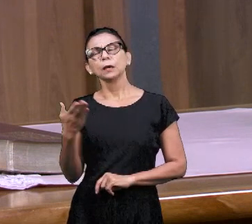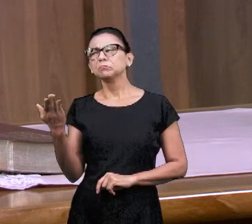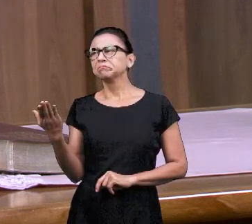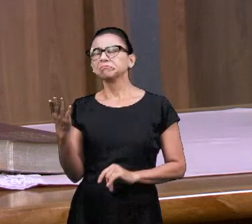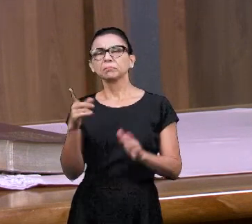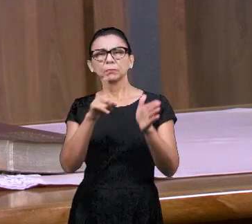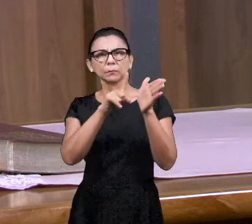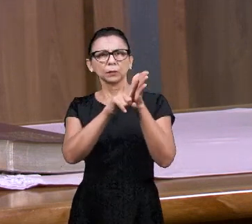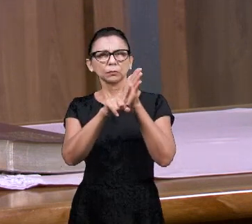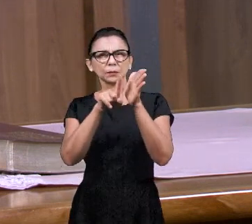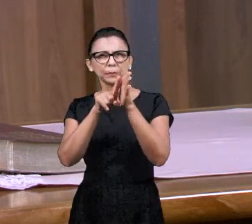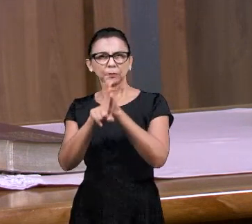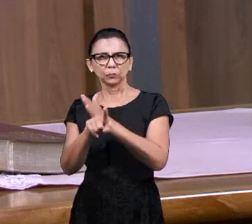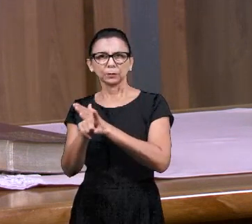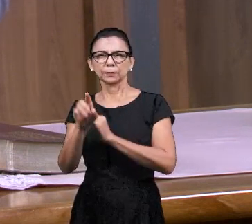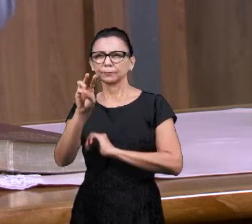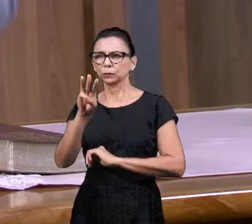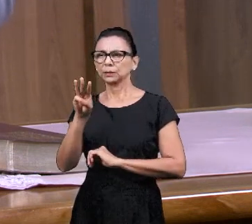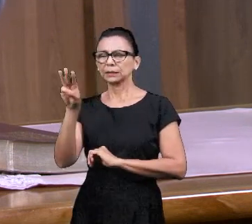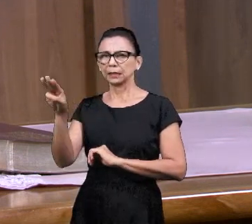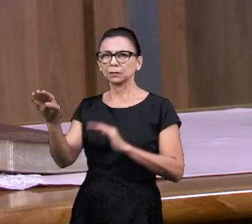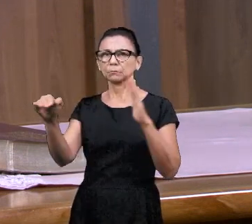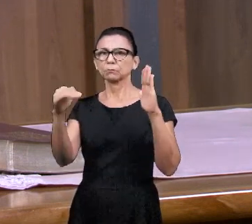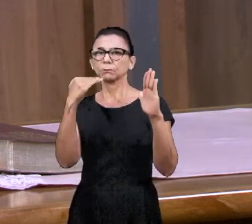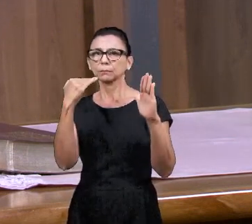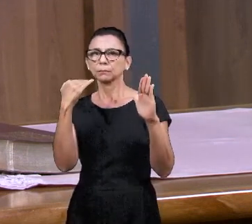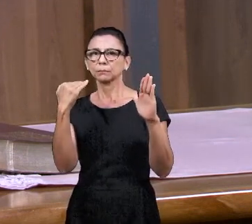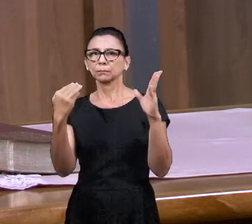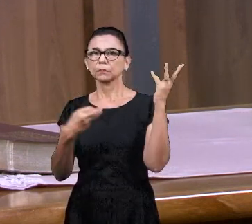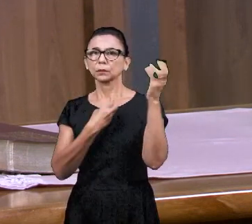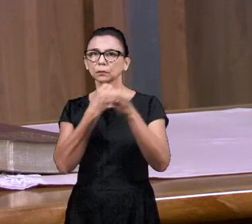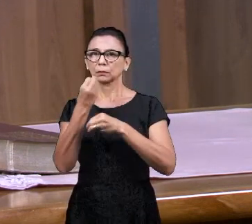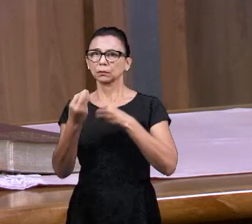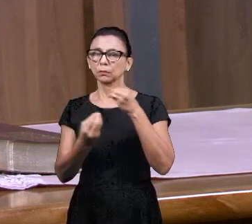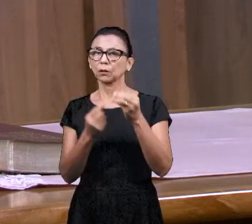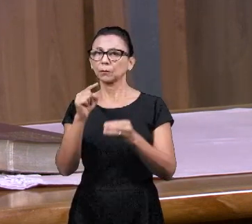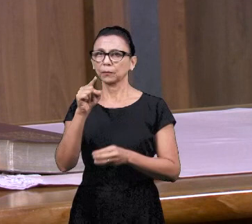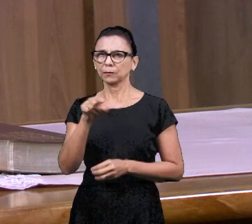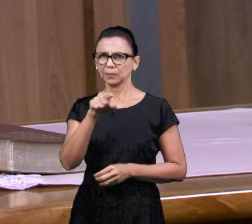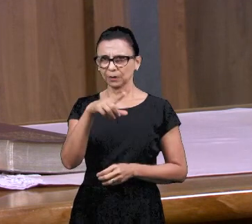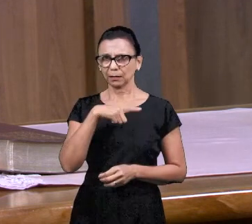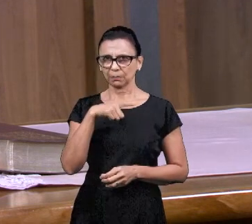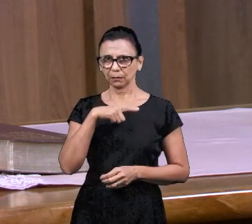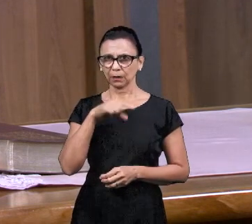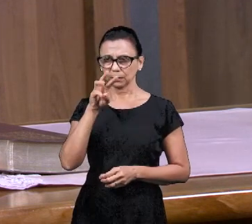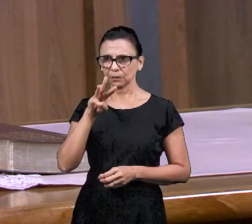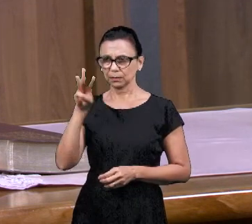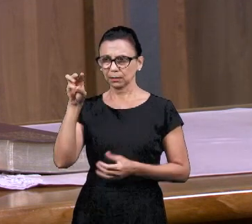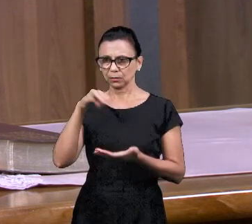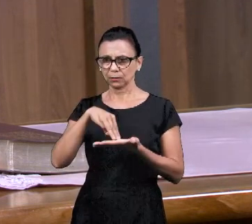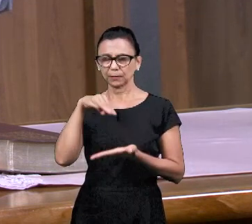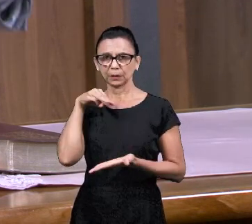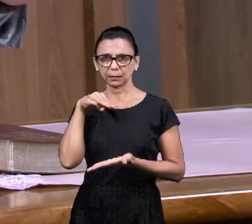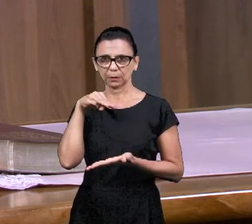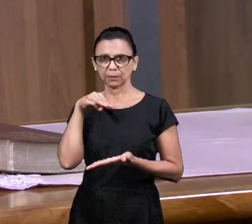de ces questions, de ces réponses à travers le site. Vous avez accès le site de l'Église chrétienne Maranatha,